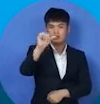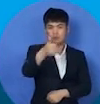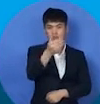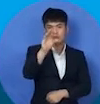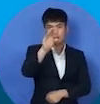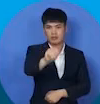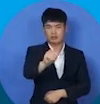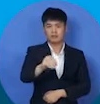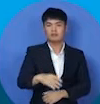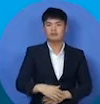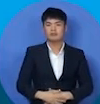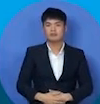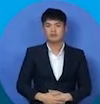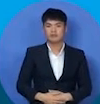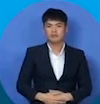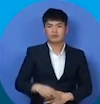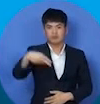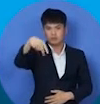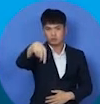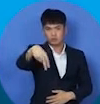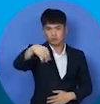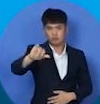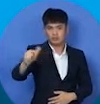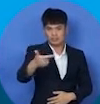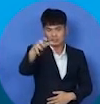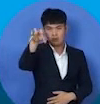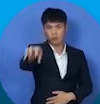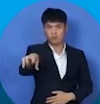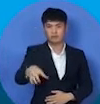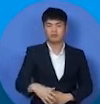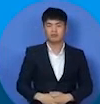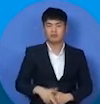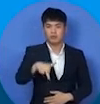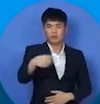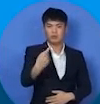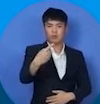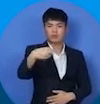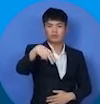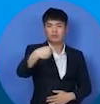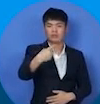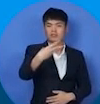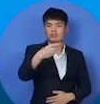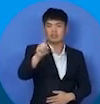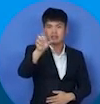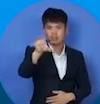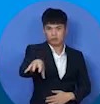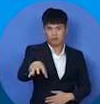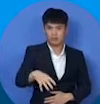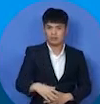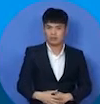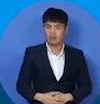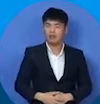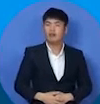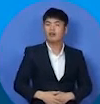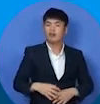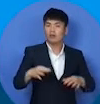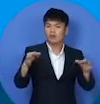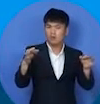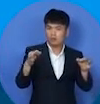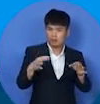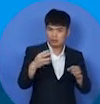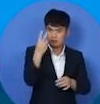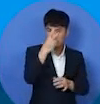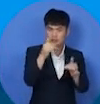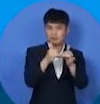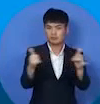원 이상이며 근무지는 천안시 동남구 수신면 오산단로입니다. 코스타 플라스틱에서 금연공학 기술자 1명을